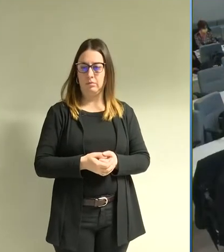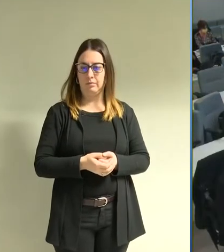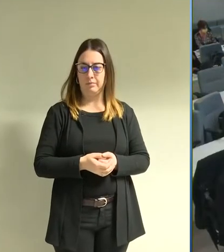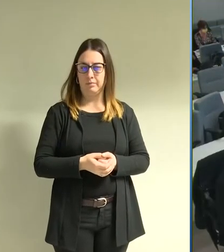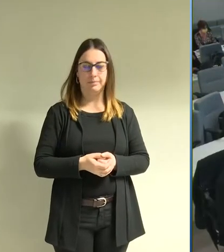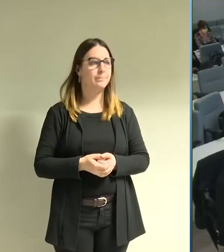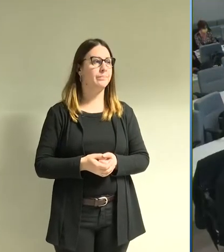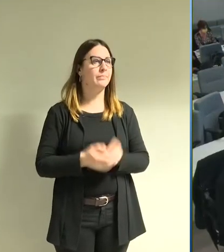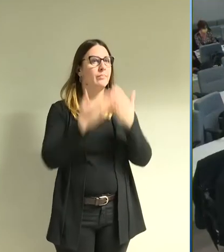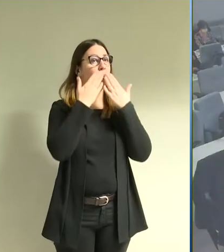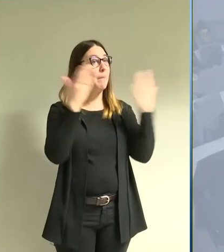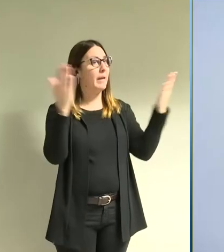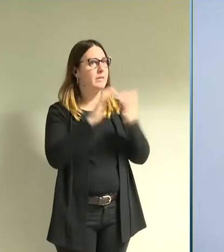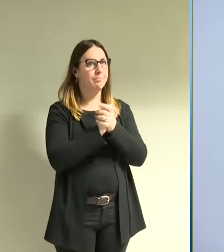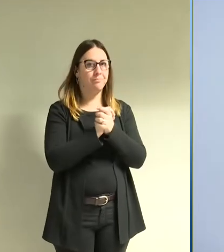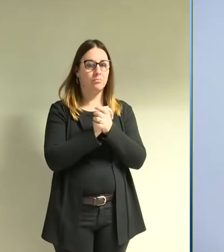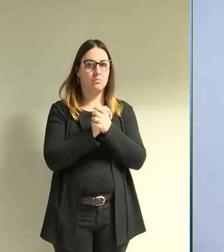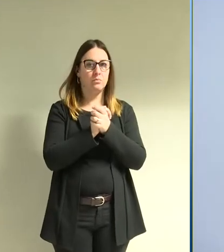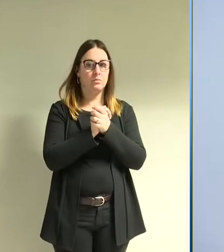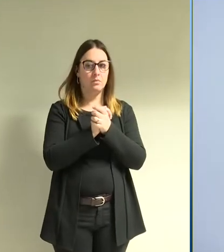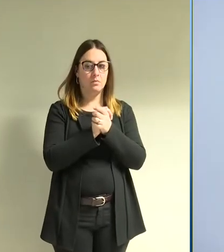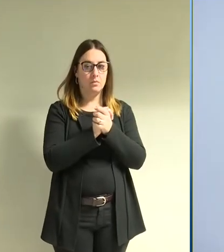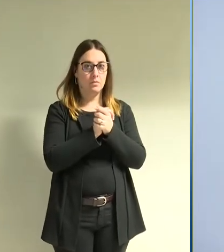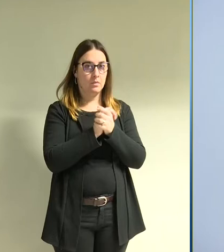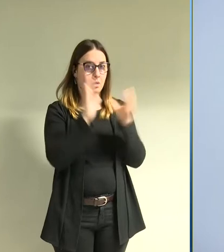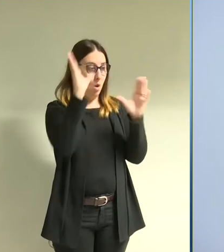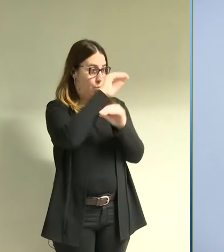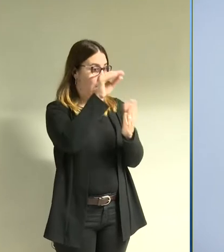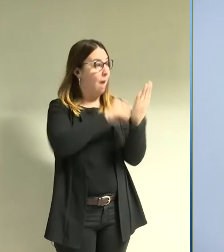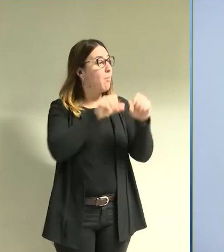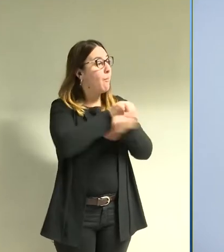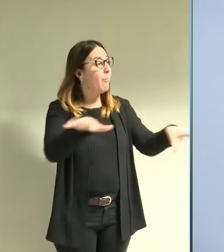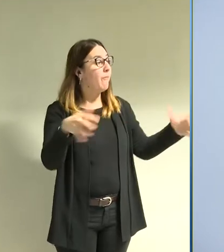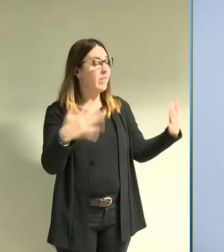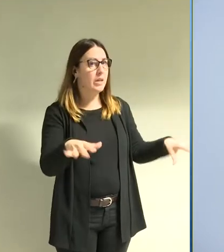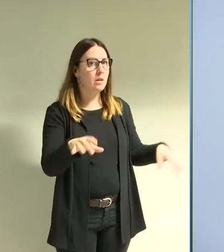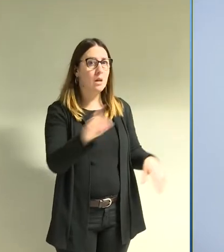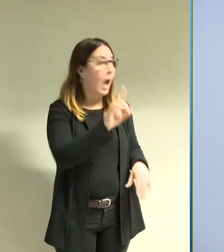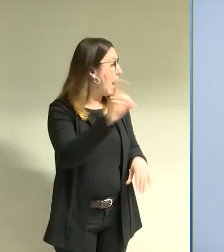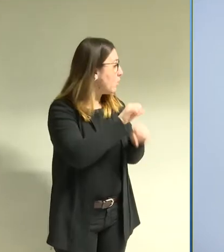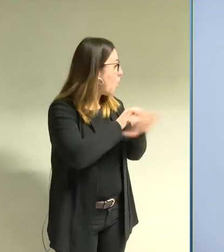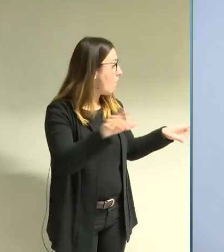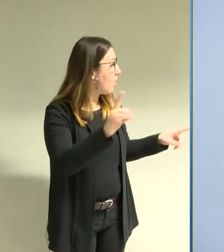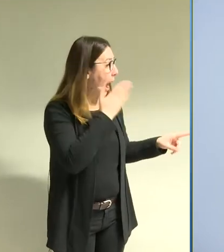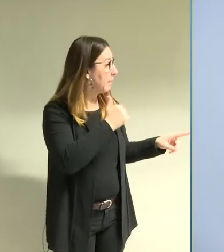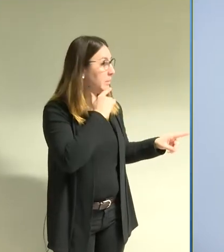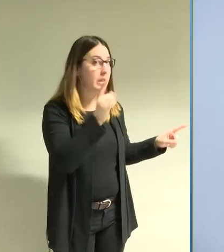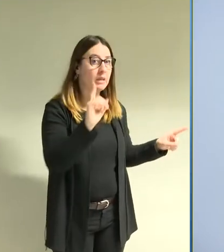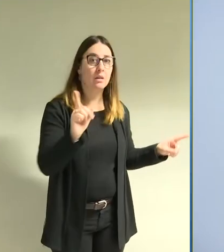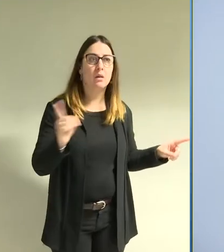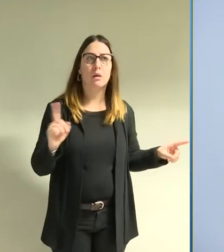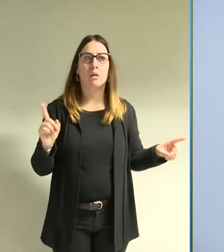merci je vous rappelle que vous avez donc ce cet amendement il a été envoyé même silhouette non il n'a pas été envoyé du tout même si après midi